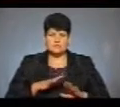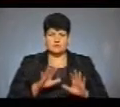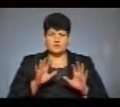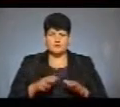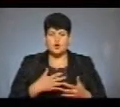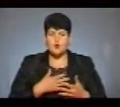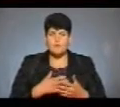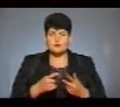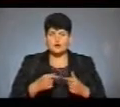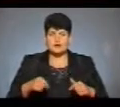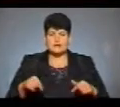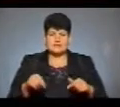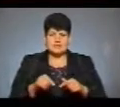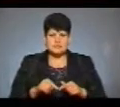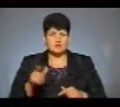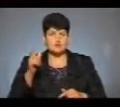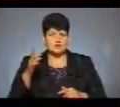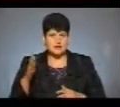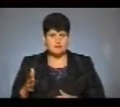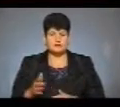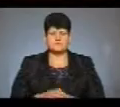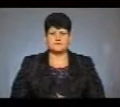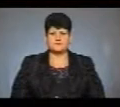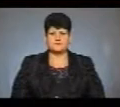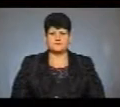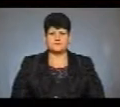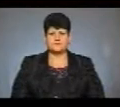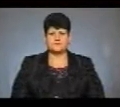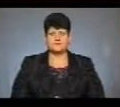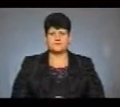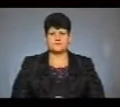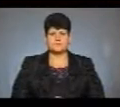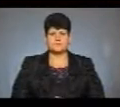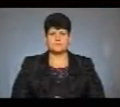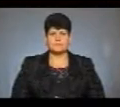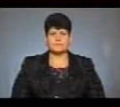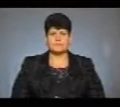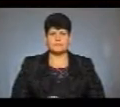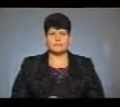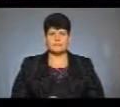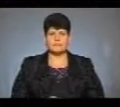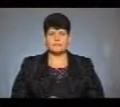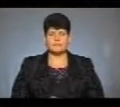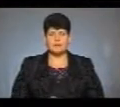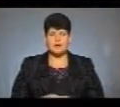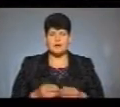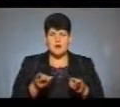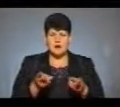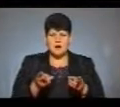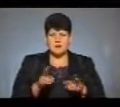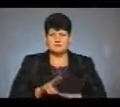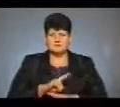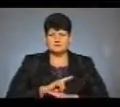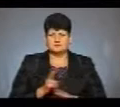громадської організації «Альтернатива Чортків» Яна Петльована. Рай, Богородице, Останки хоронять на